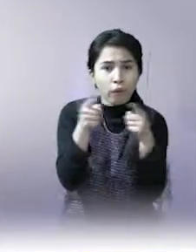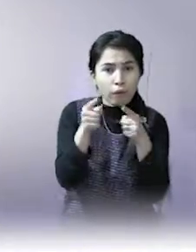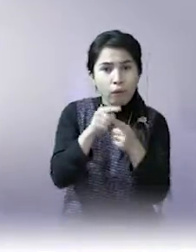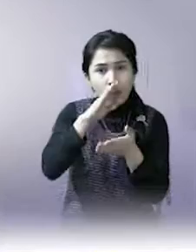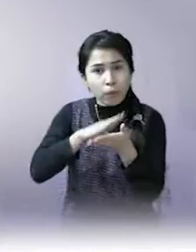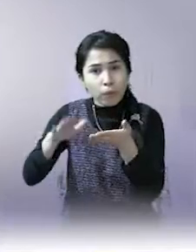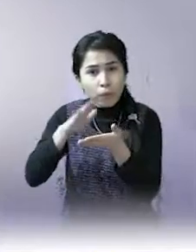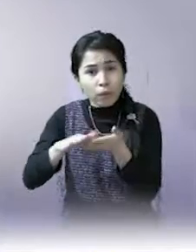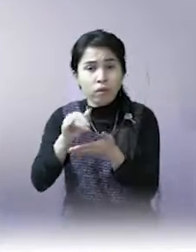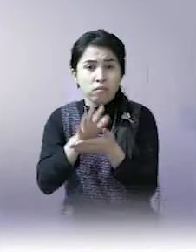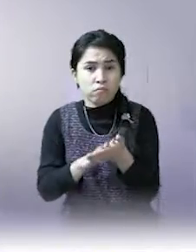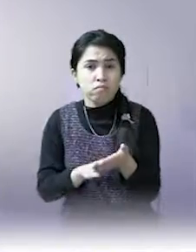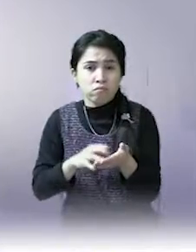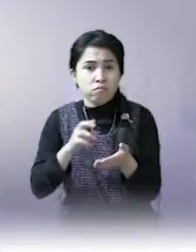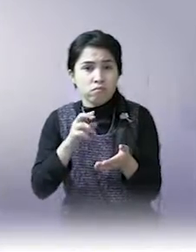42496 теңгеден